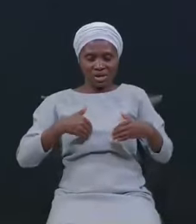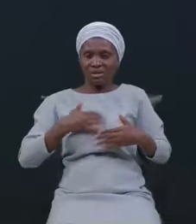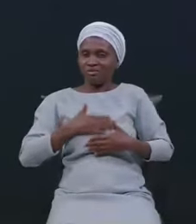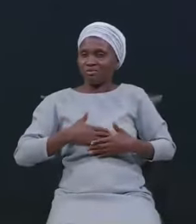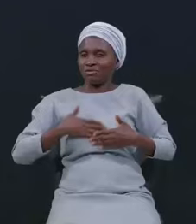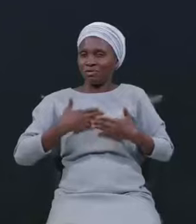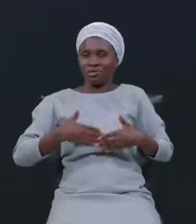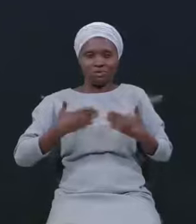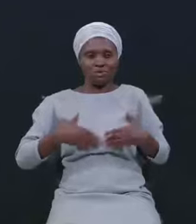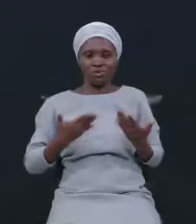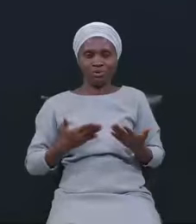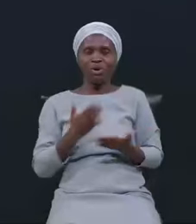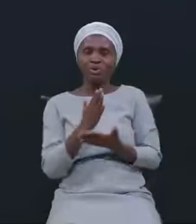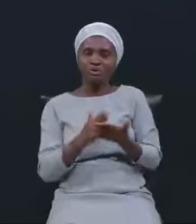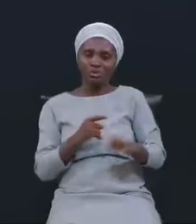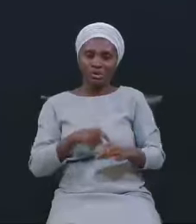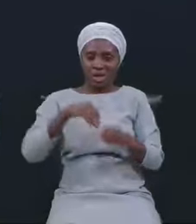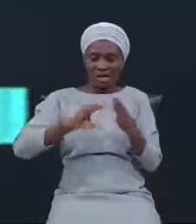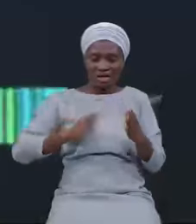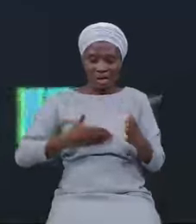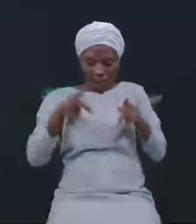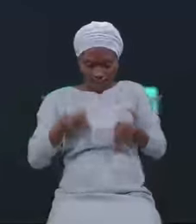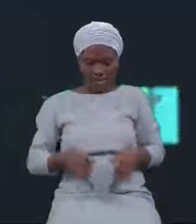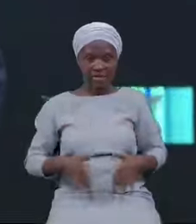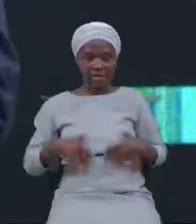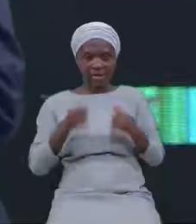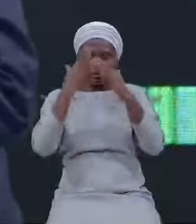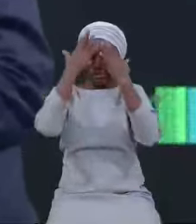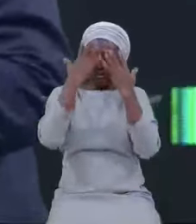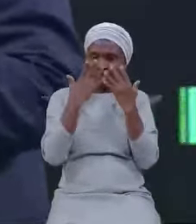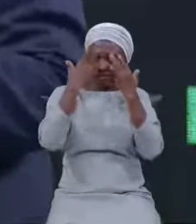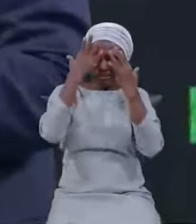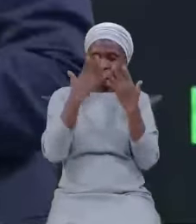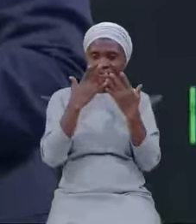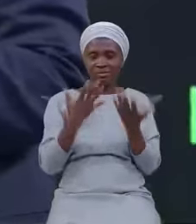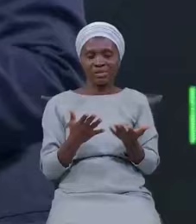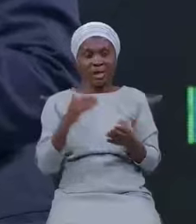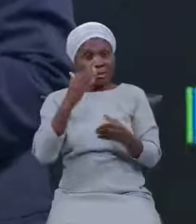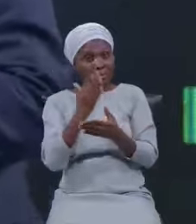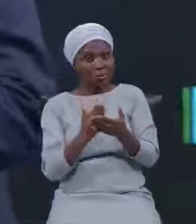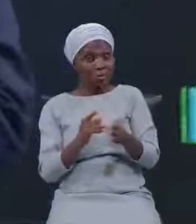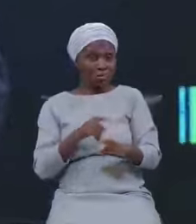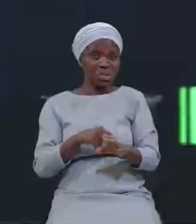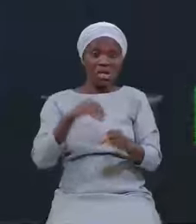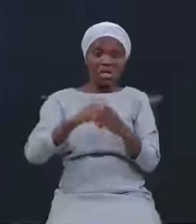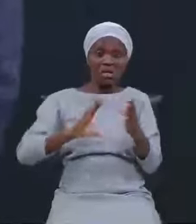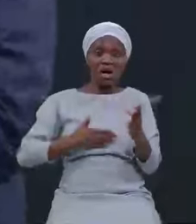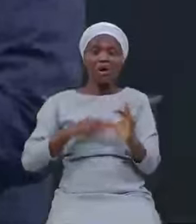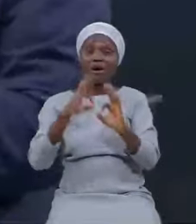la tristesse et l'angoisse s'installent dans nos vies, dans notre famille. Quelque chose fait défaut.